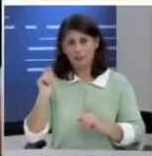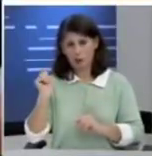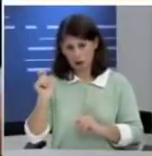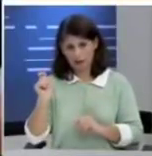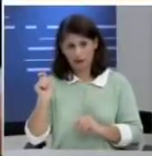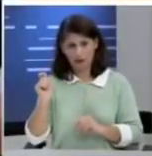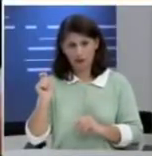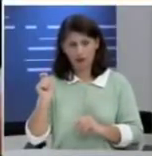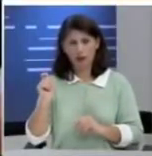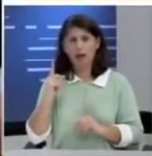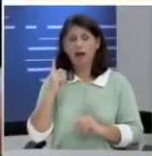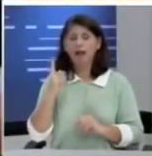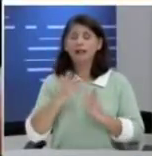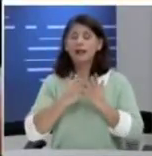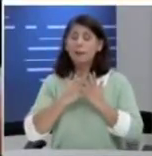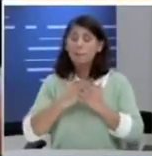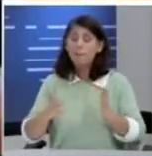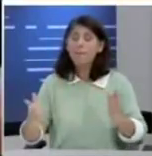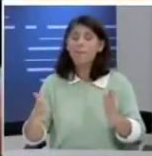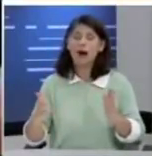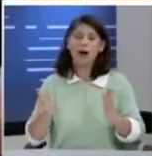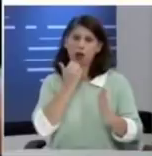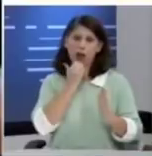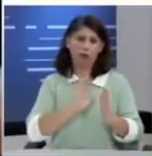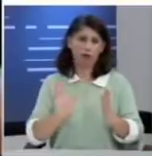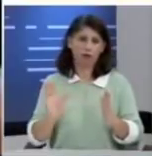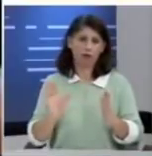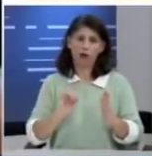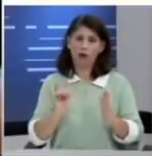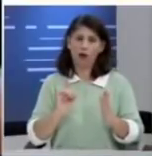αντιπολίτευσης υπέπεσε σε ένα κολοσιαίο ατόπιμα.